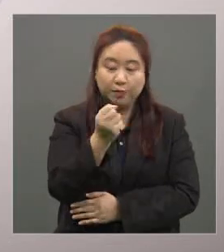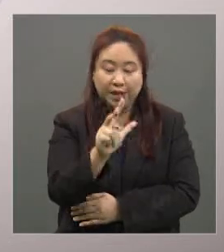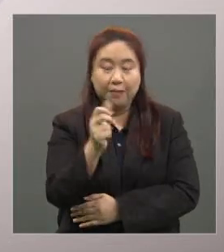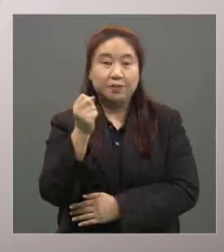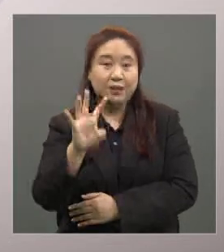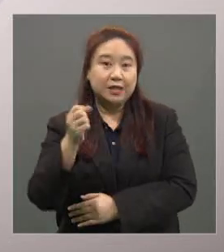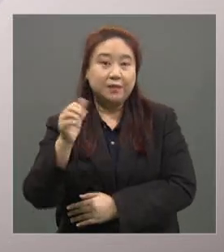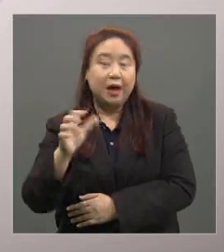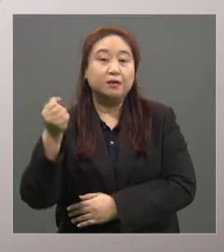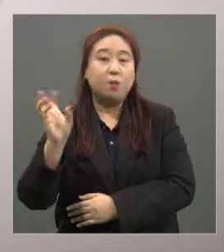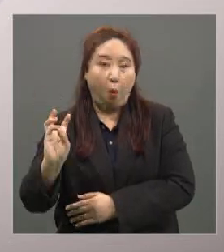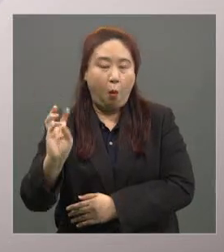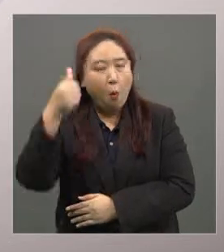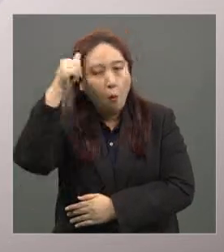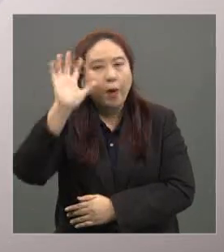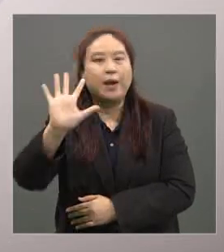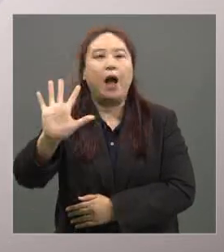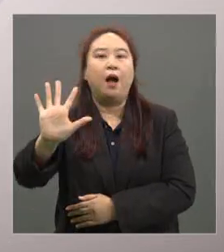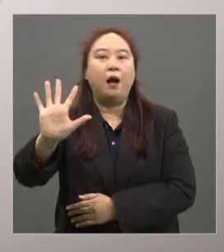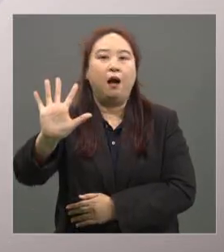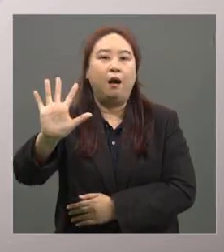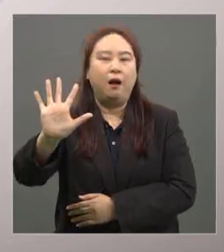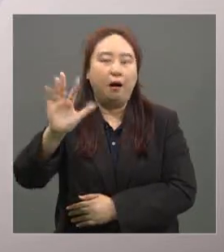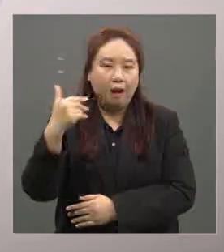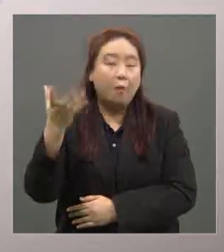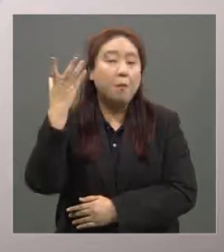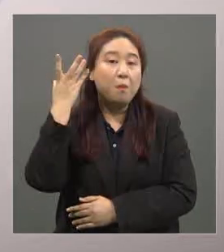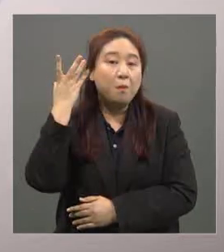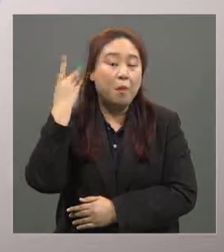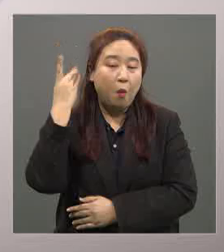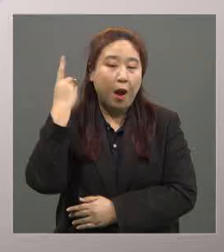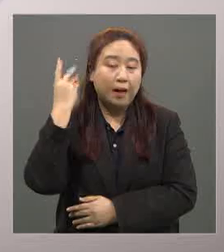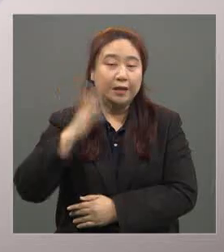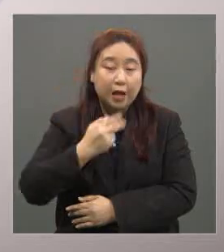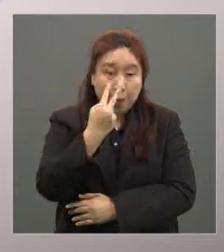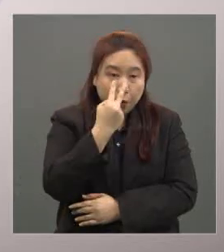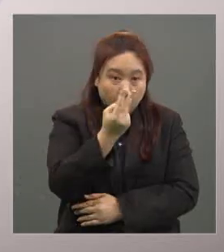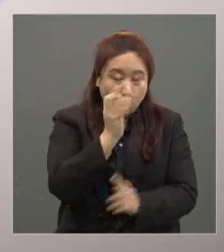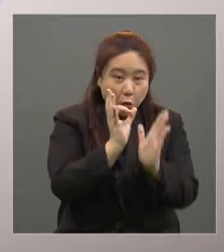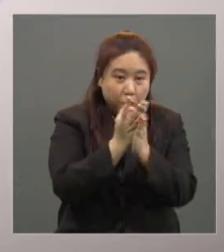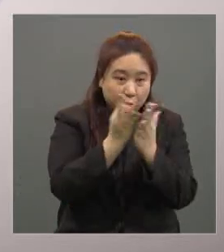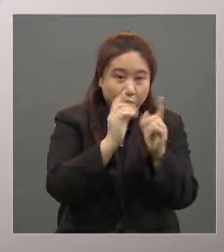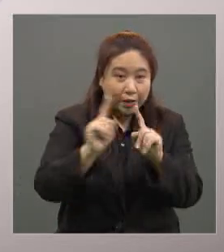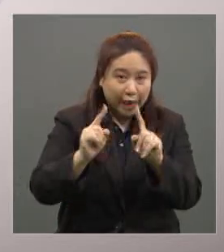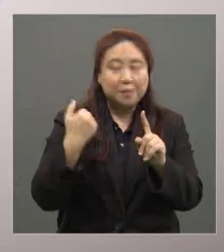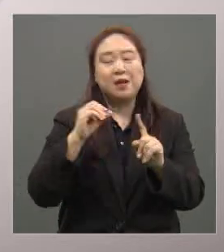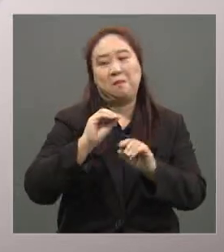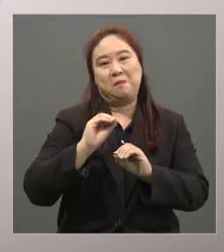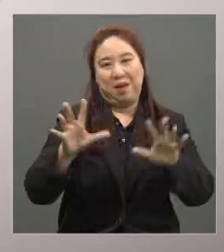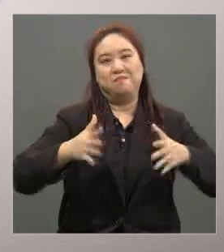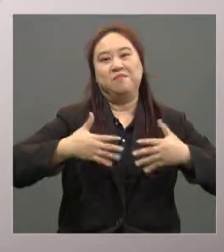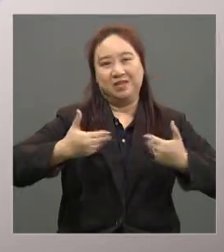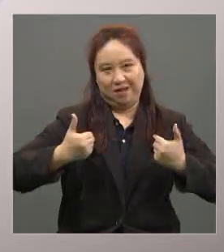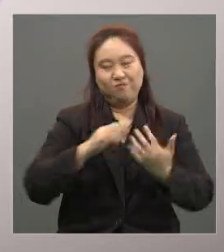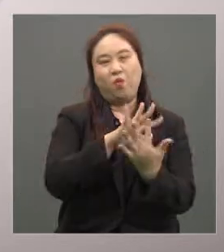16 5วันด้วยกันน่ะนะคะก็เลยทำให้เมื่อวานนี้ดิฉันเข้าไปดูในโลกโซเชียลมีเดียหลายคนประกาศดีใจวางแผนกัน